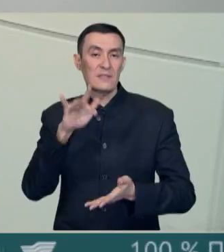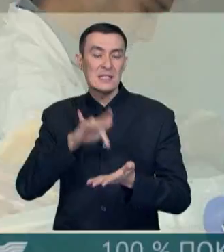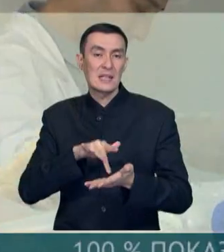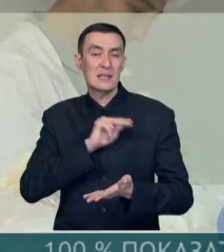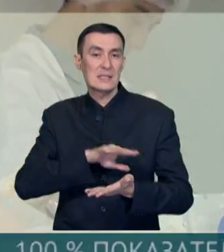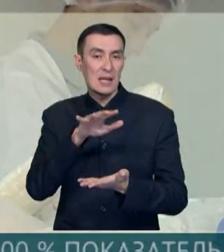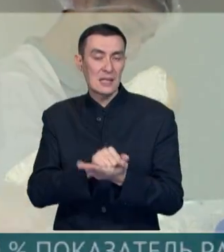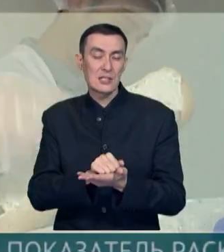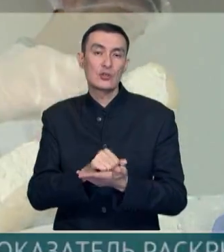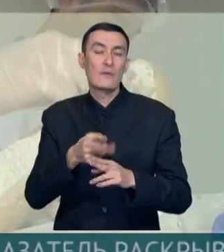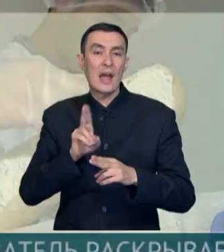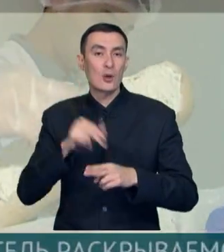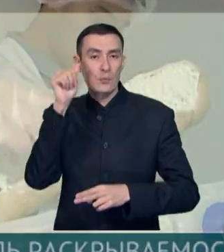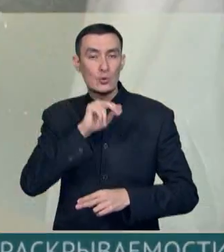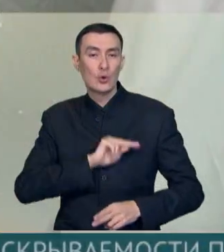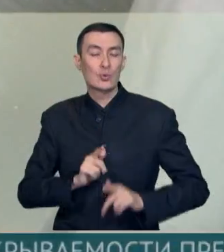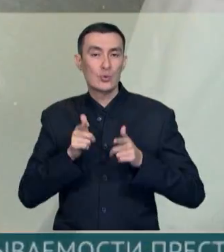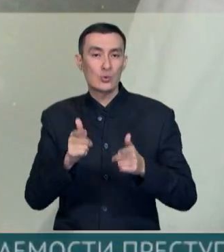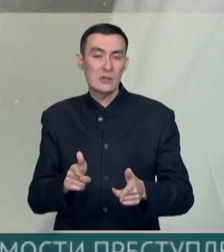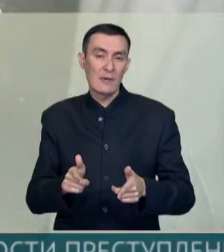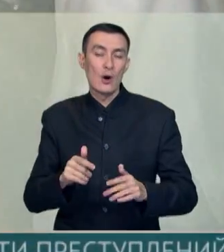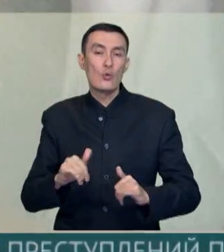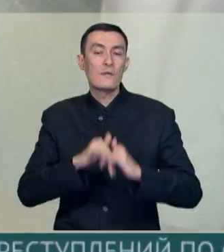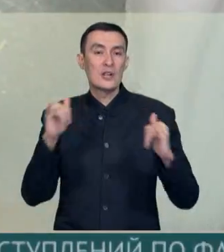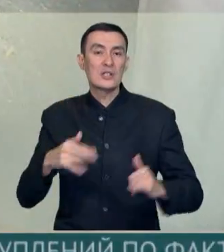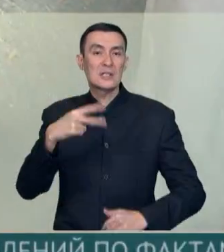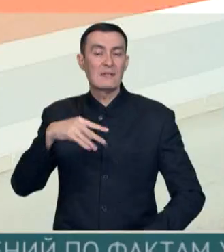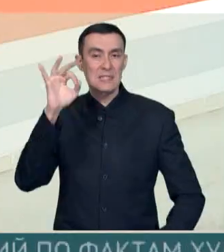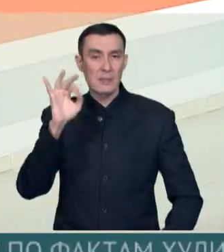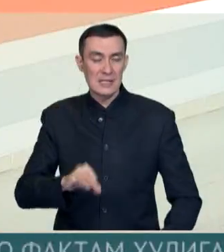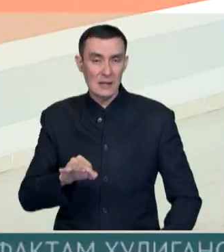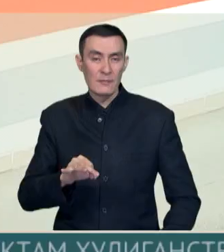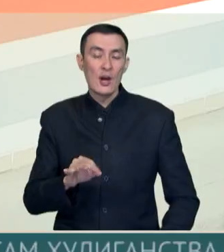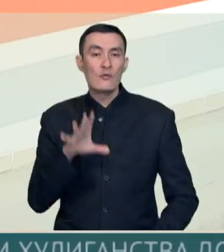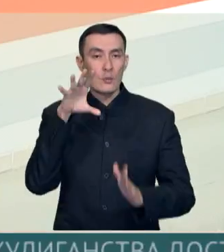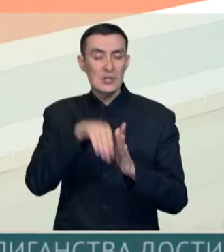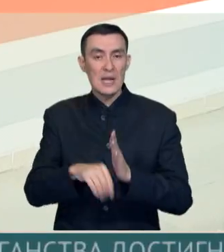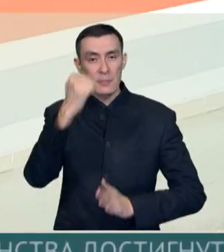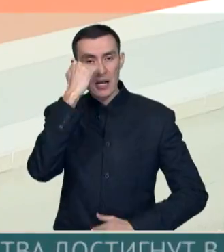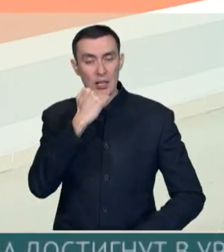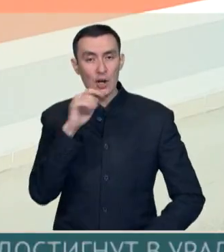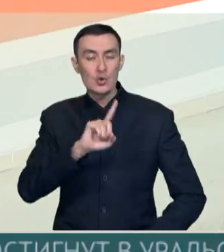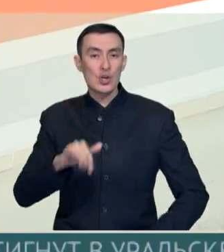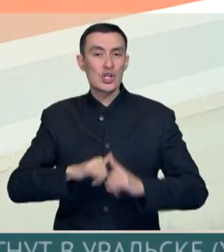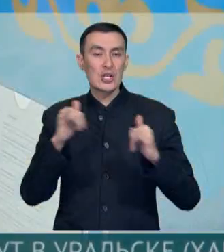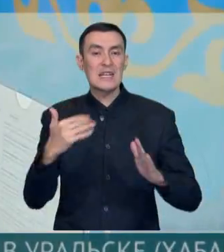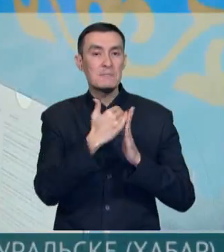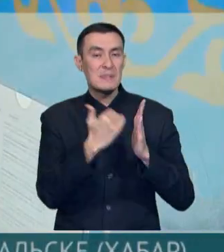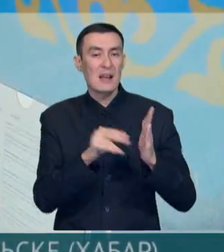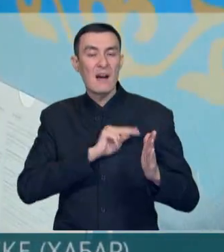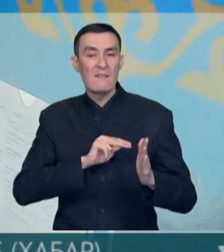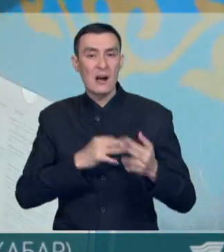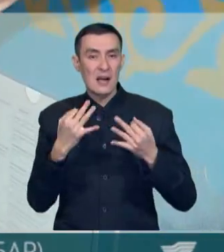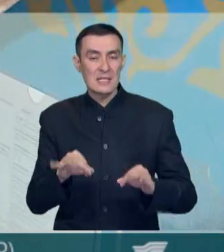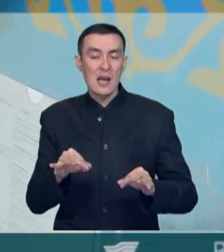отмечают в этом году трудоустройства соискателей выросла на 20 процентов в том числе благодаря тому что расширили список вакансии